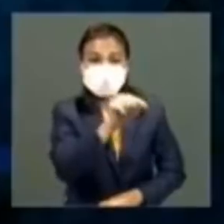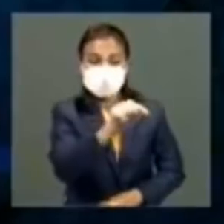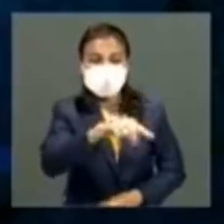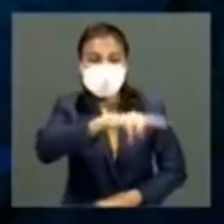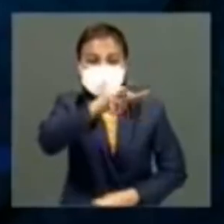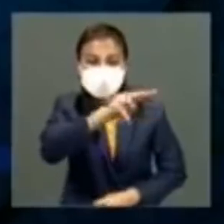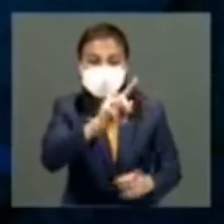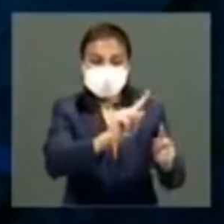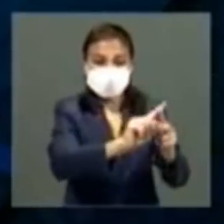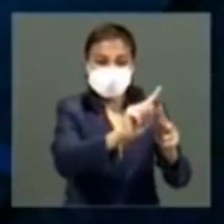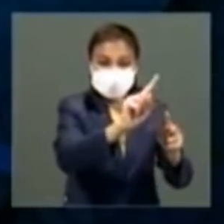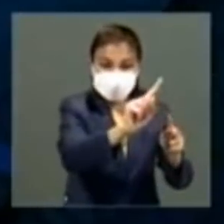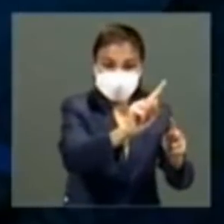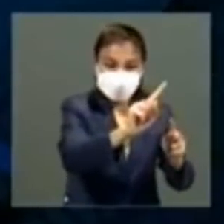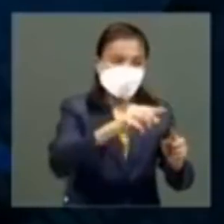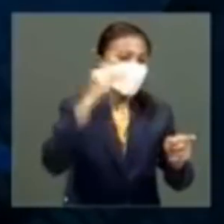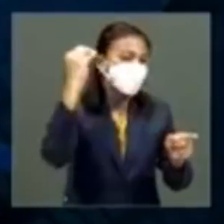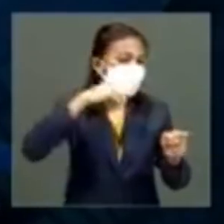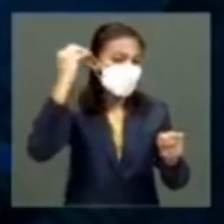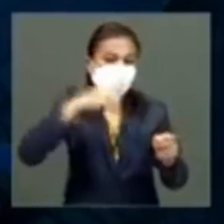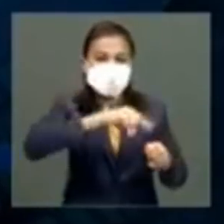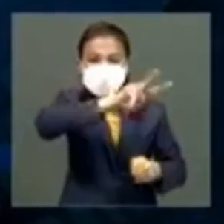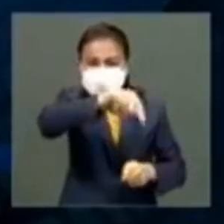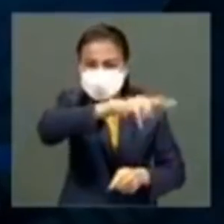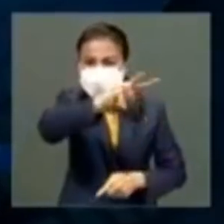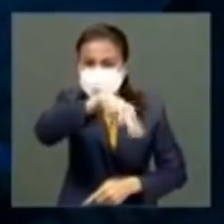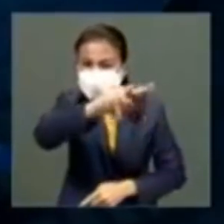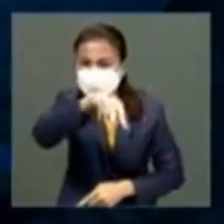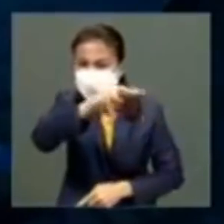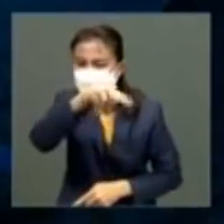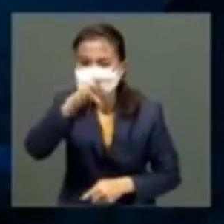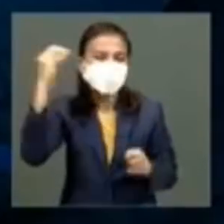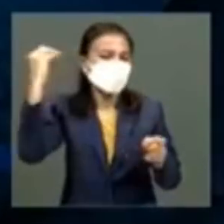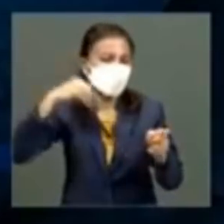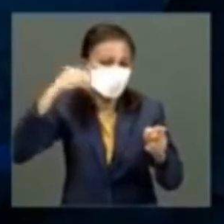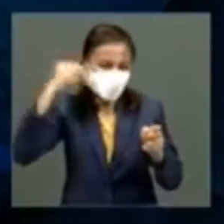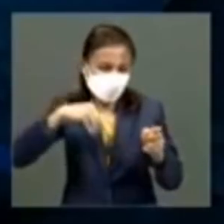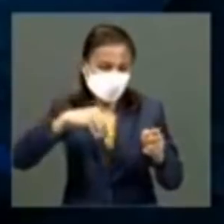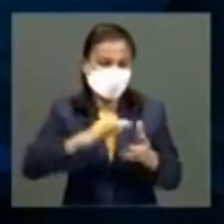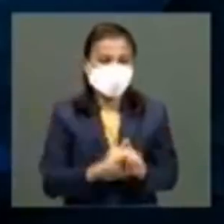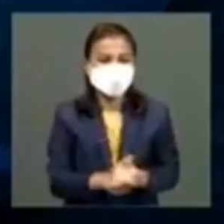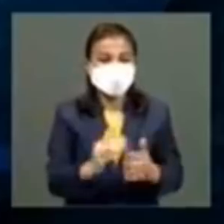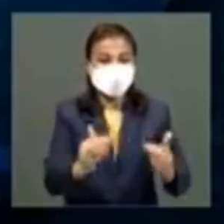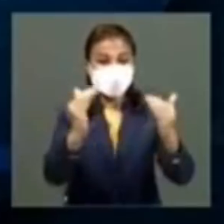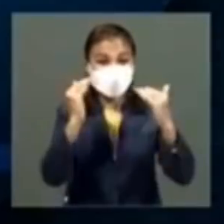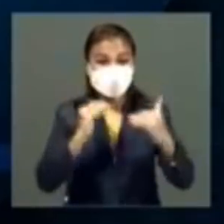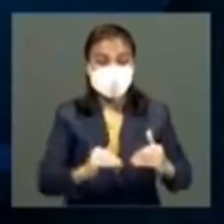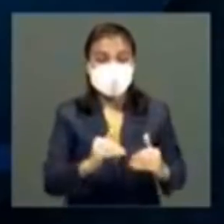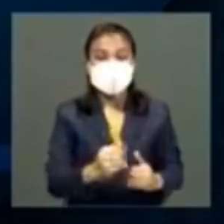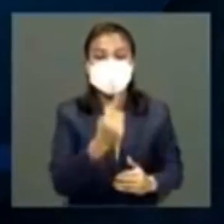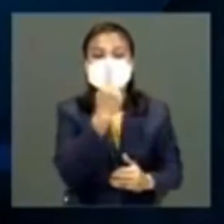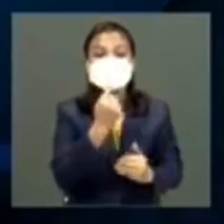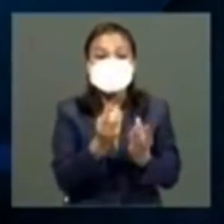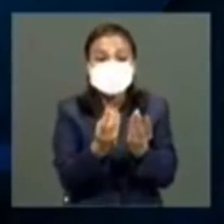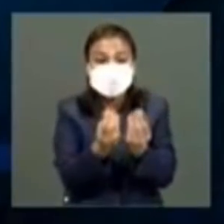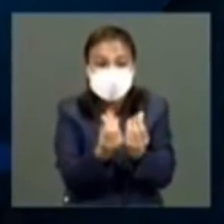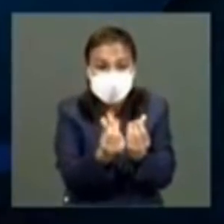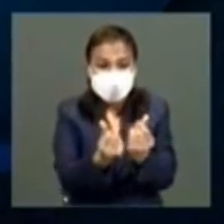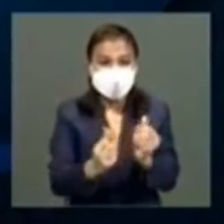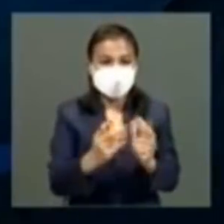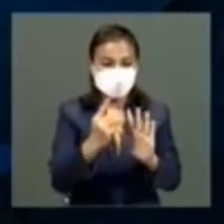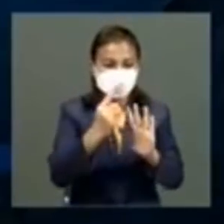ตรวจตั้งแต่วันที่ 1และทุกวันก็ยังคงตรวจต่อนะคะในส่วนของแฟลตดินแดงดุสิต